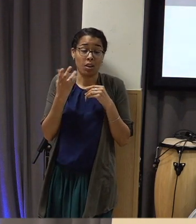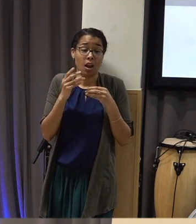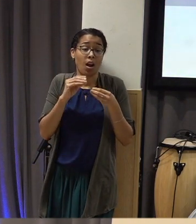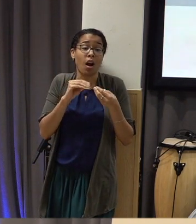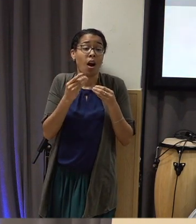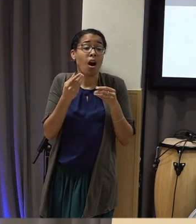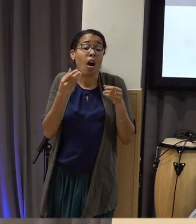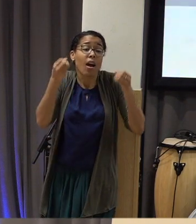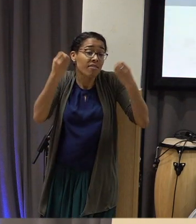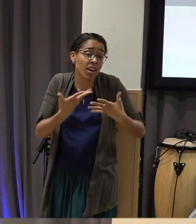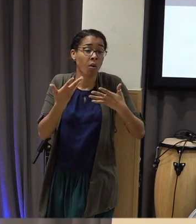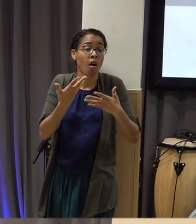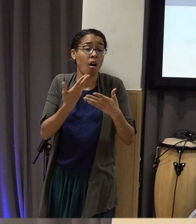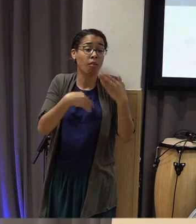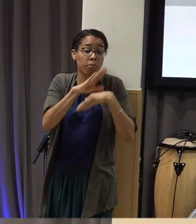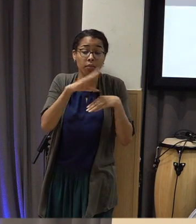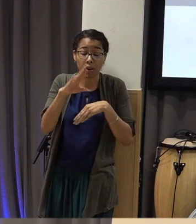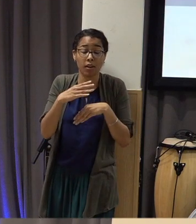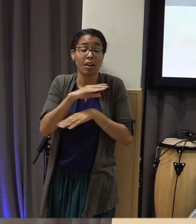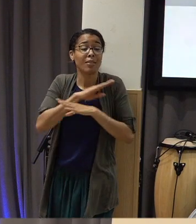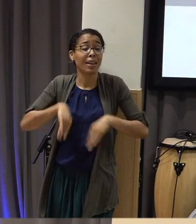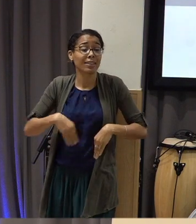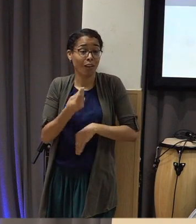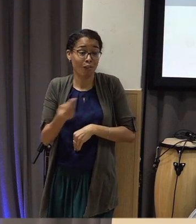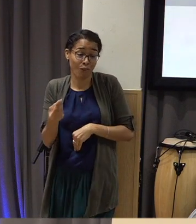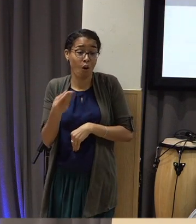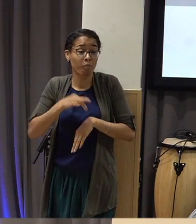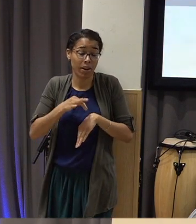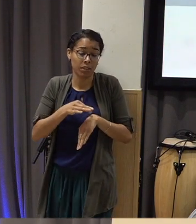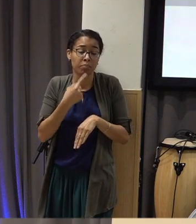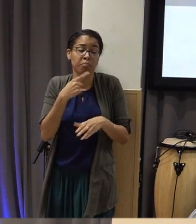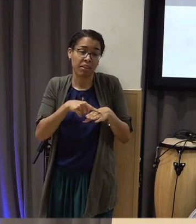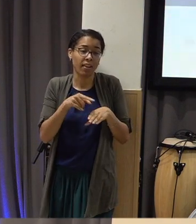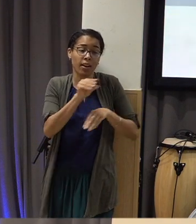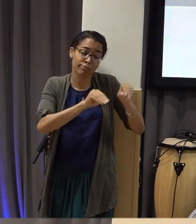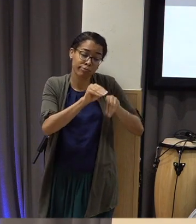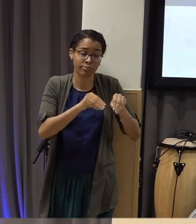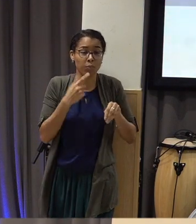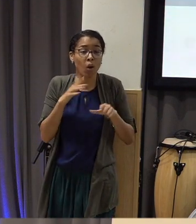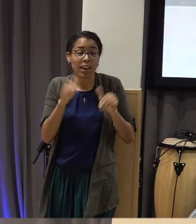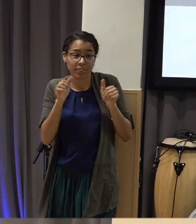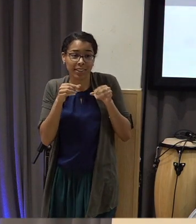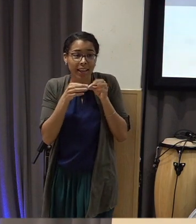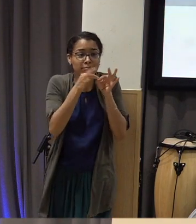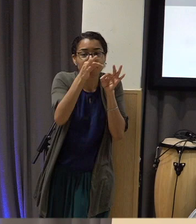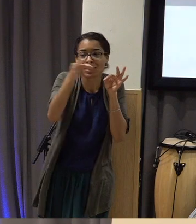Donc notre dernière étant malade, elle a préféré rester pour ne pas vous contaminer.